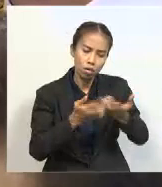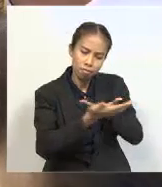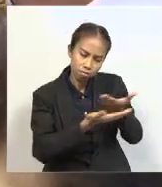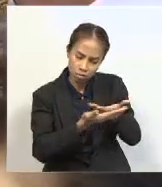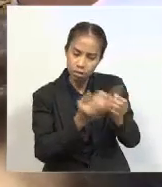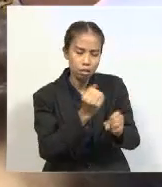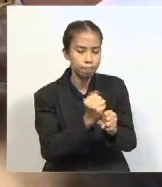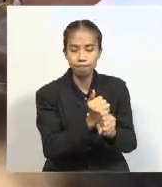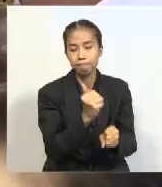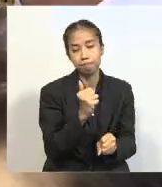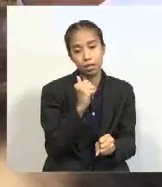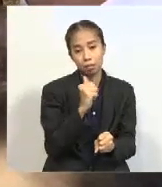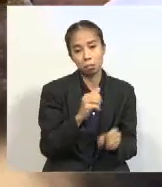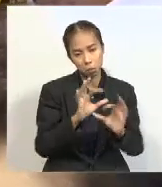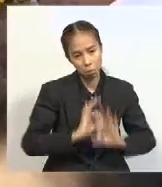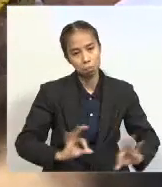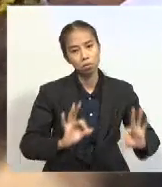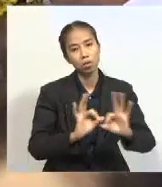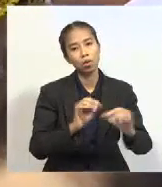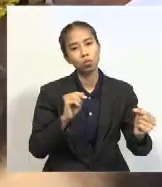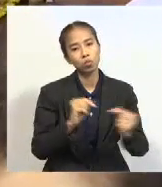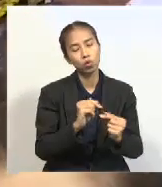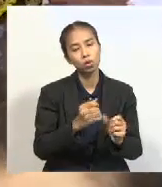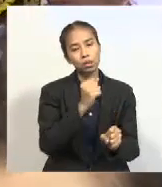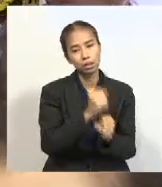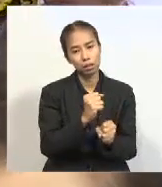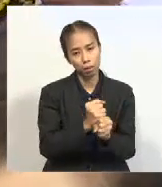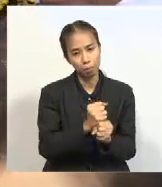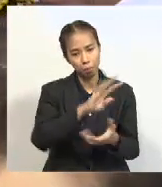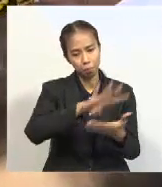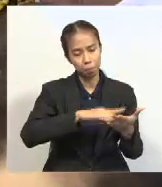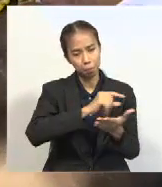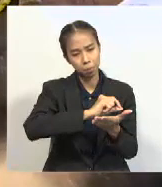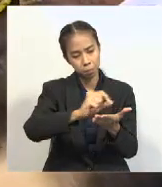ที่ต่อไปโดยเฉพาะงานสำคัญอย่างร่างพระราชบัญญัติประกอบ